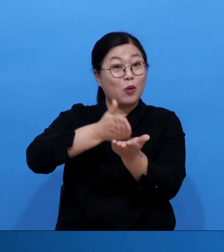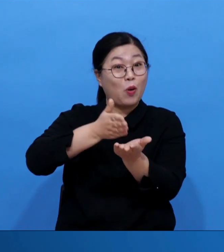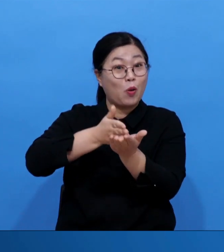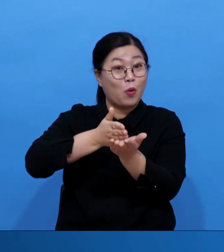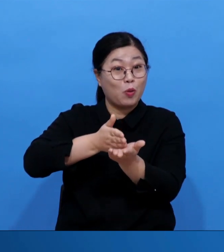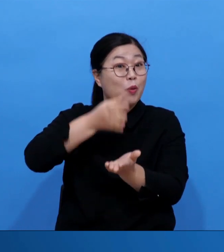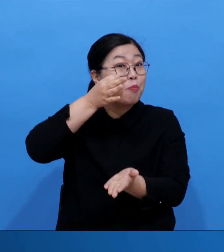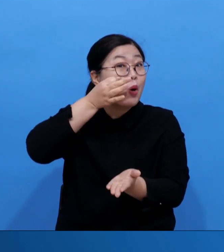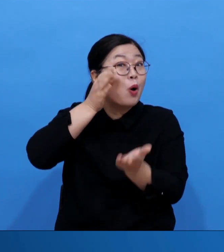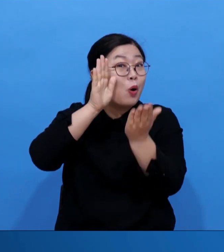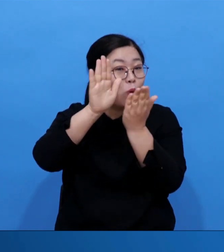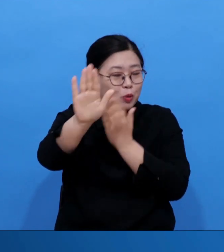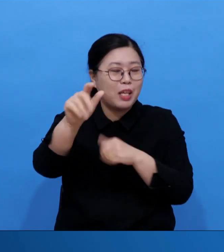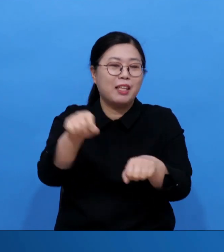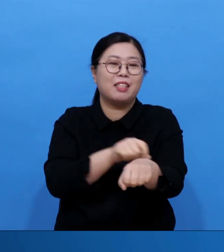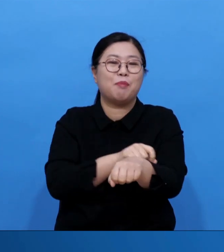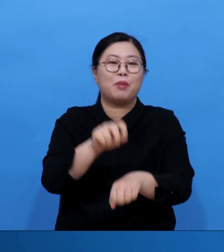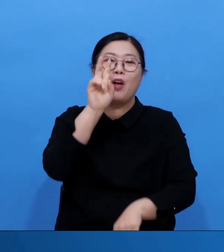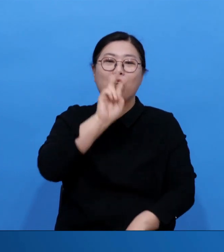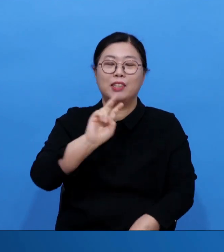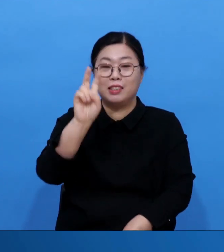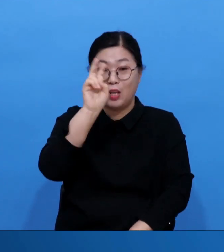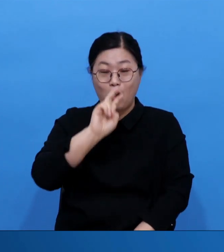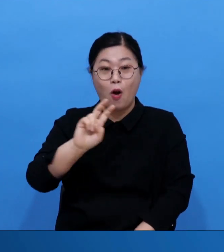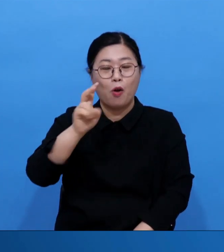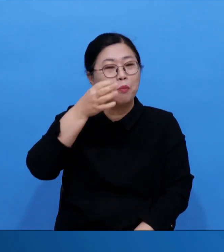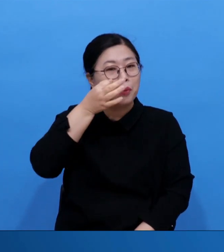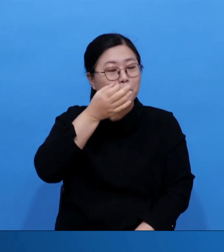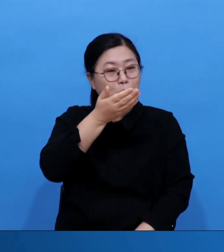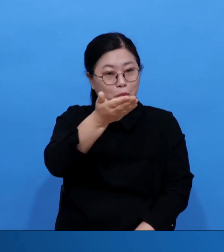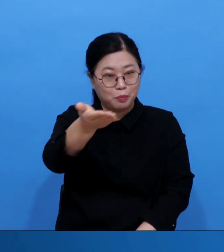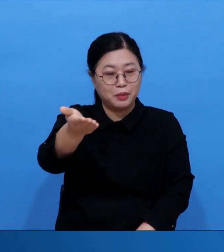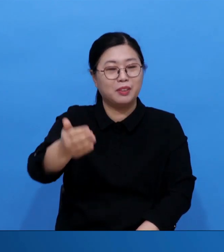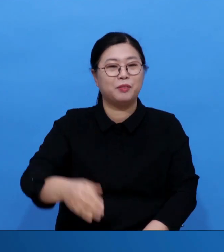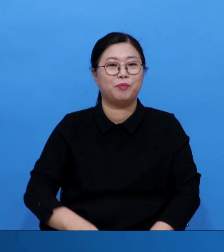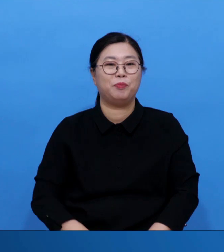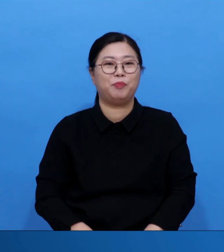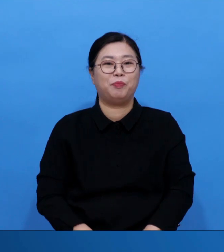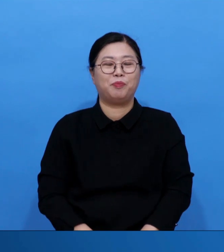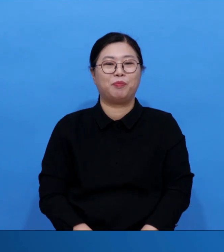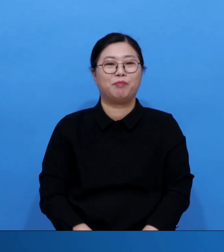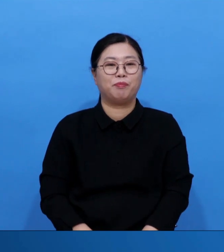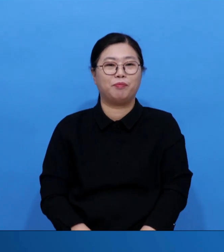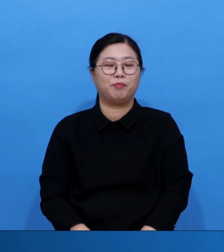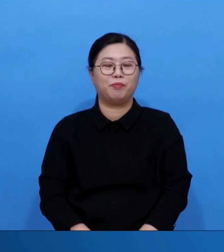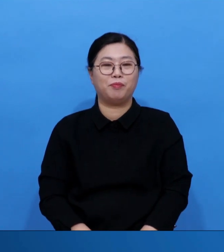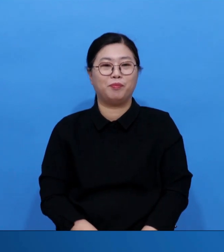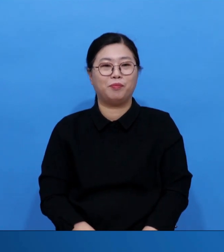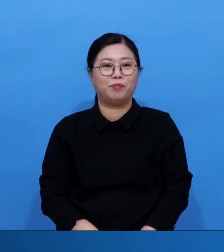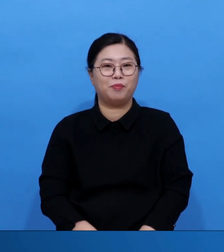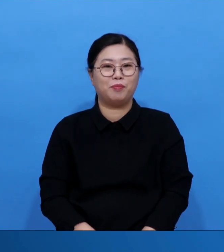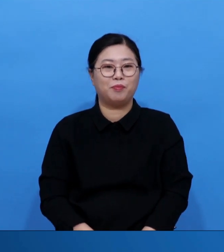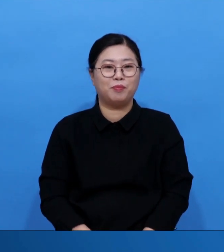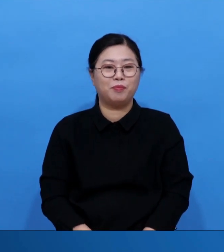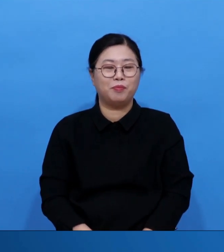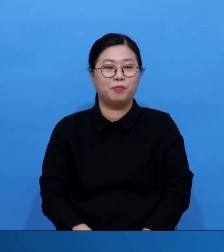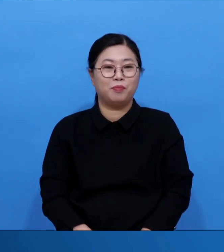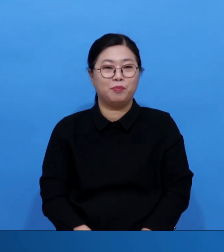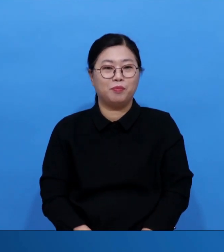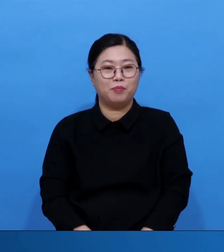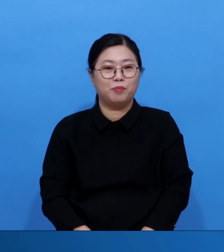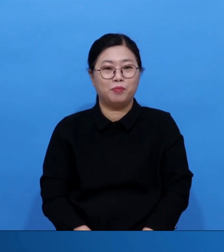특별 찬양이 있겠습니다. After viewing the RTC news, we'll have a special video of a song given by all of our deaf ministry